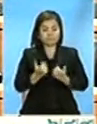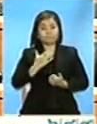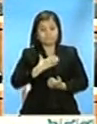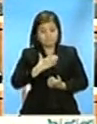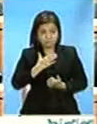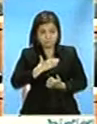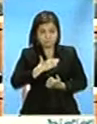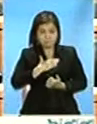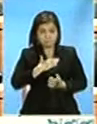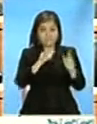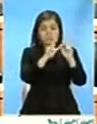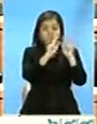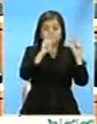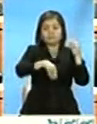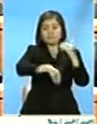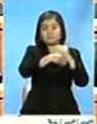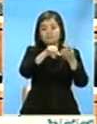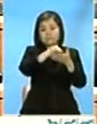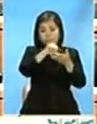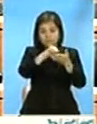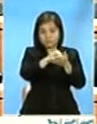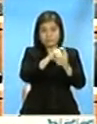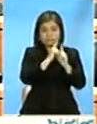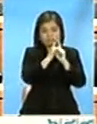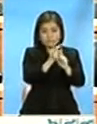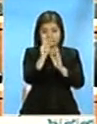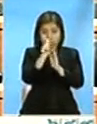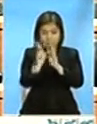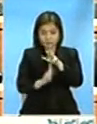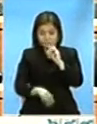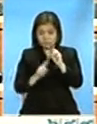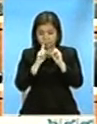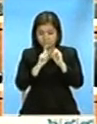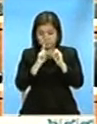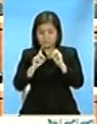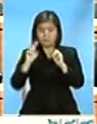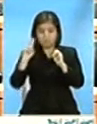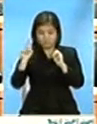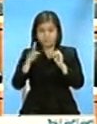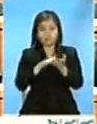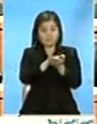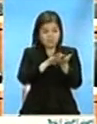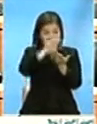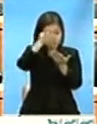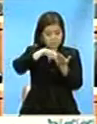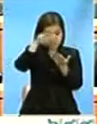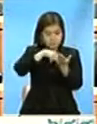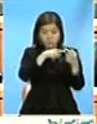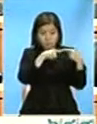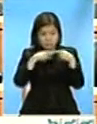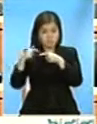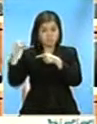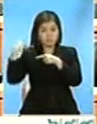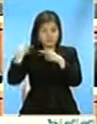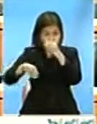ท่านแปลมาในเขียนมาเพิ่มในมาตรา112นะครับท่านเขียนอย่างนี้ครับต้องขออนุญาตอ่านต่อเนื่องนะครับทั้งที่ท่าน